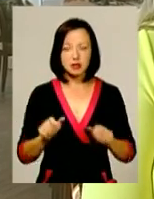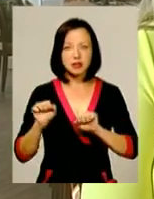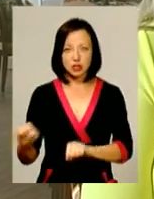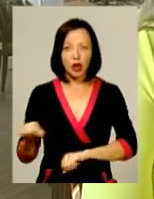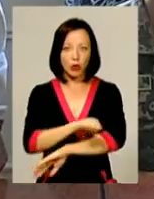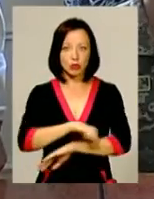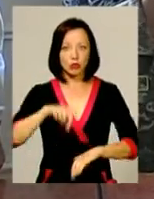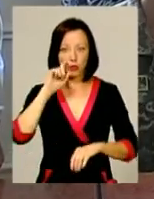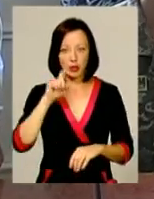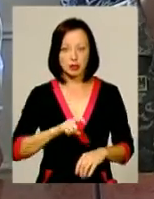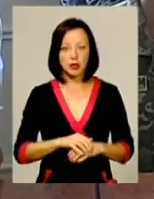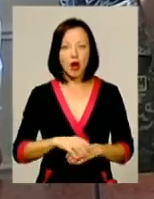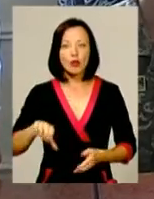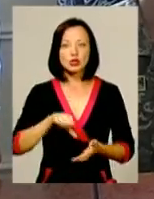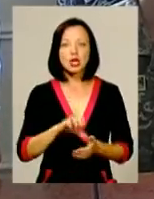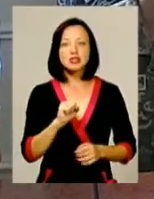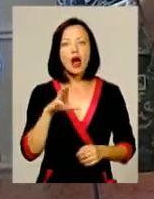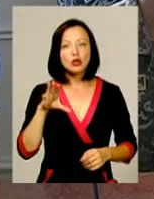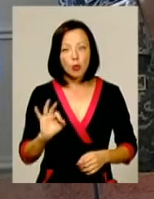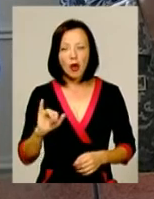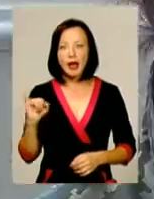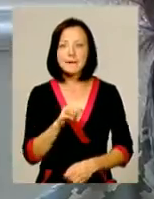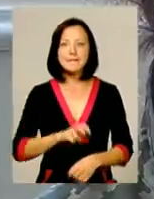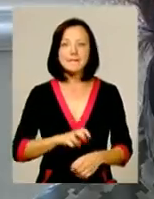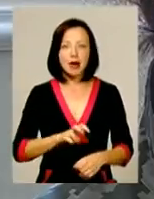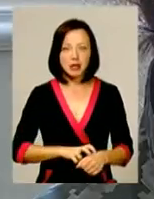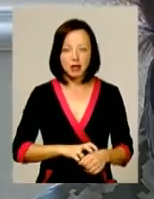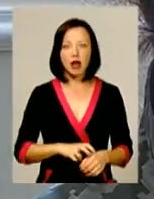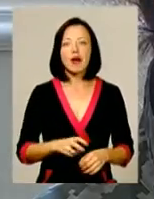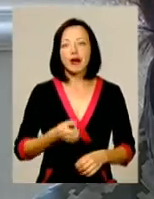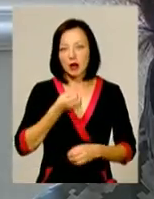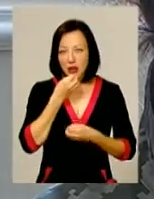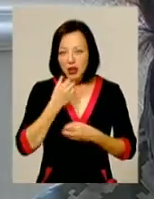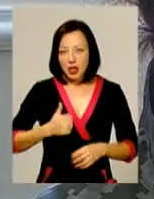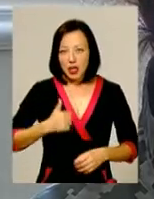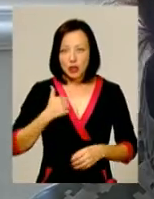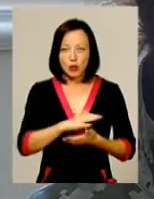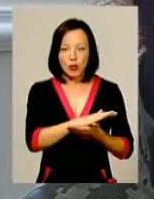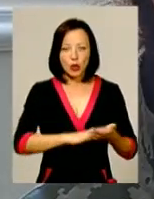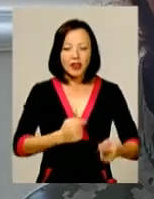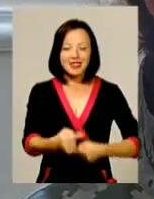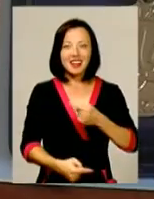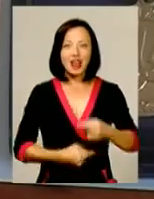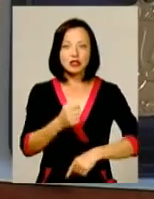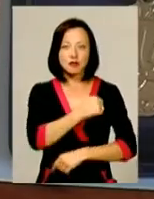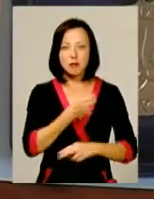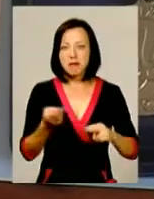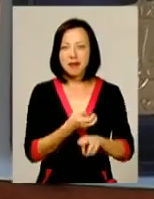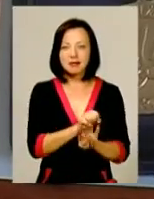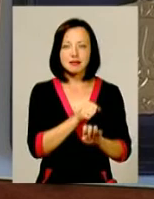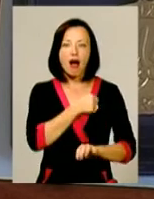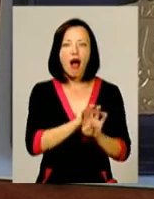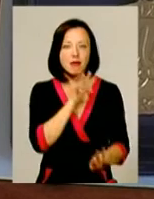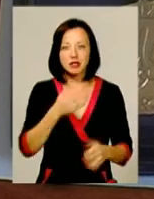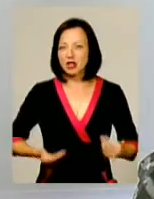кордони України. Учасник АТО і медик Анжела Логачова гідно продовжує династію військових. Каже, без армії свого життя